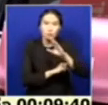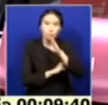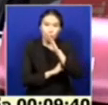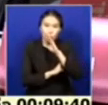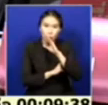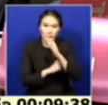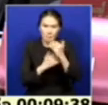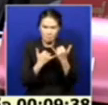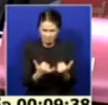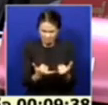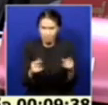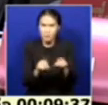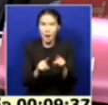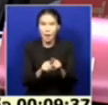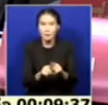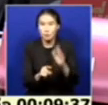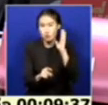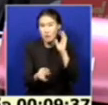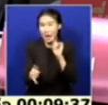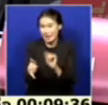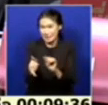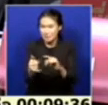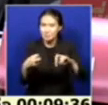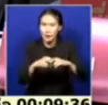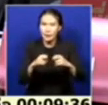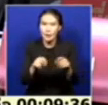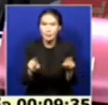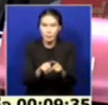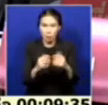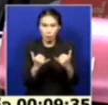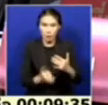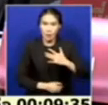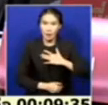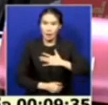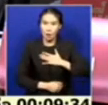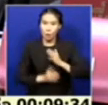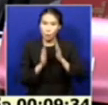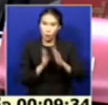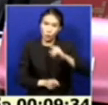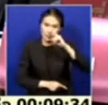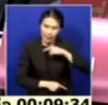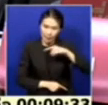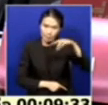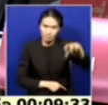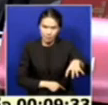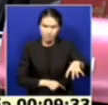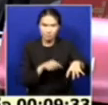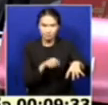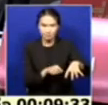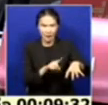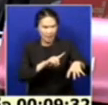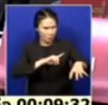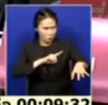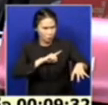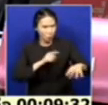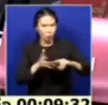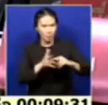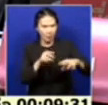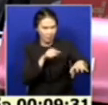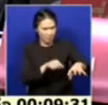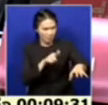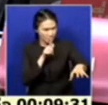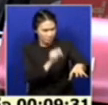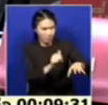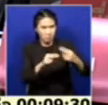ได้สิทธิ์ผู้ลี้ภัยแต่ถึงจะได้สิทธิ์อะไรก็แล้วแต่คนละเหละคนพักไปอยู่ต่างประเทศ